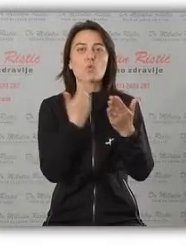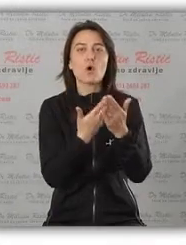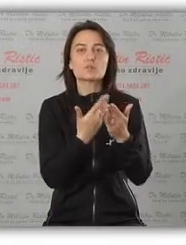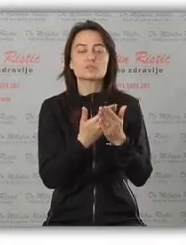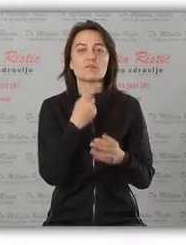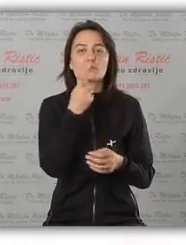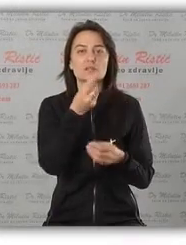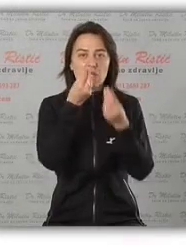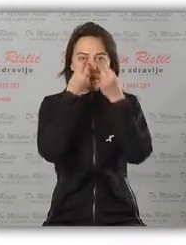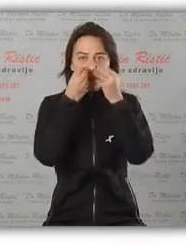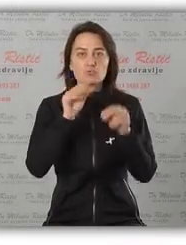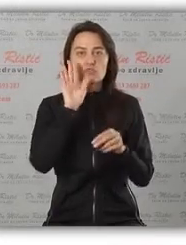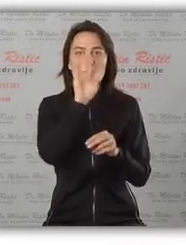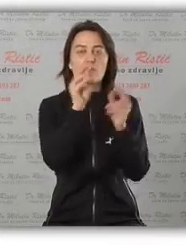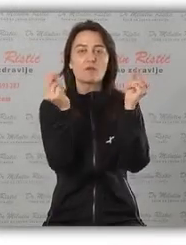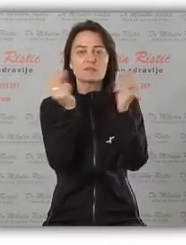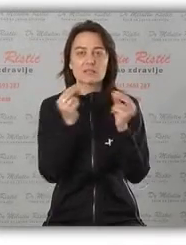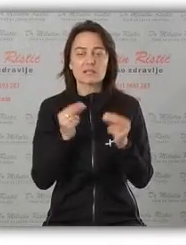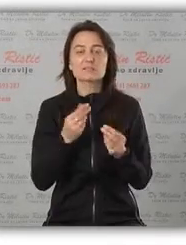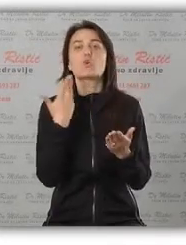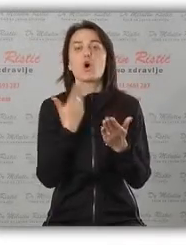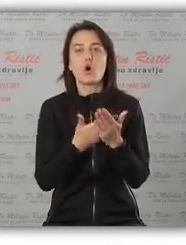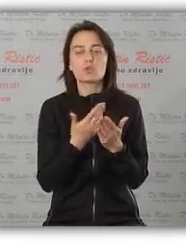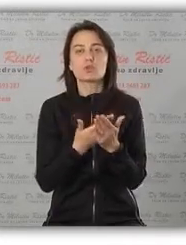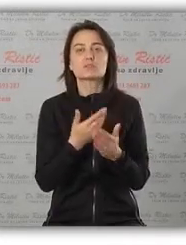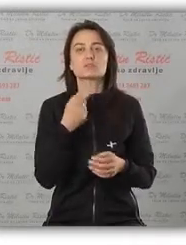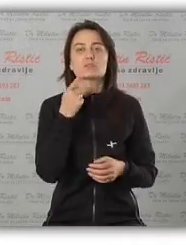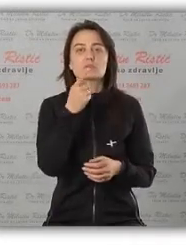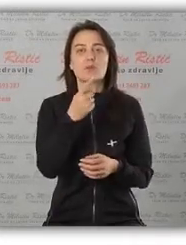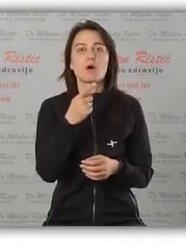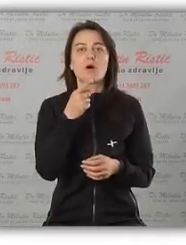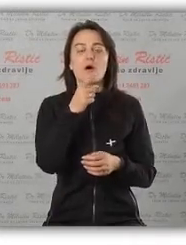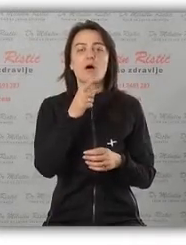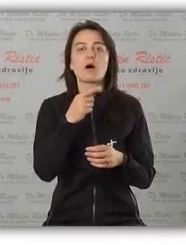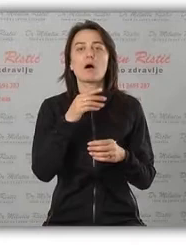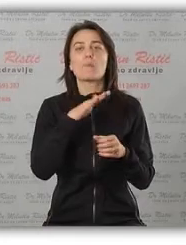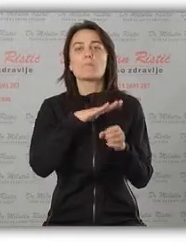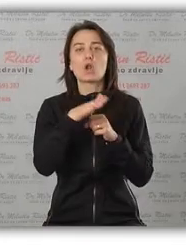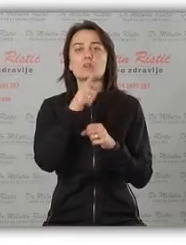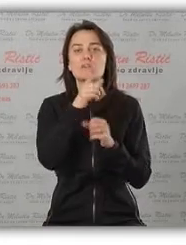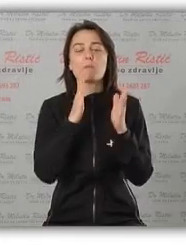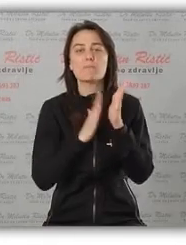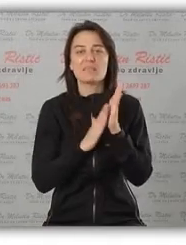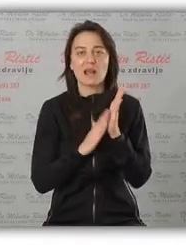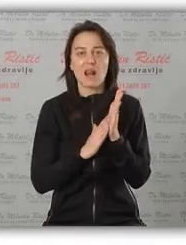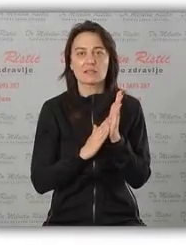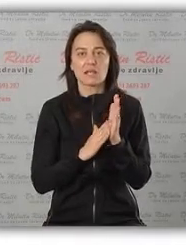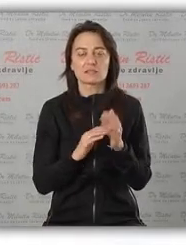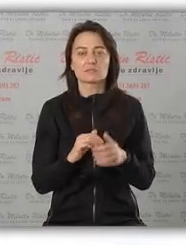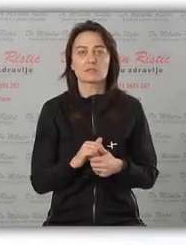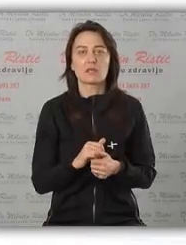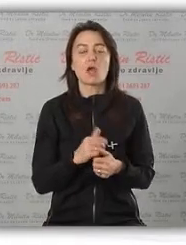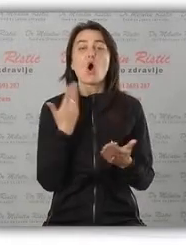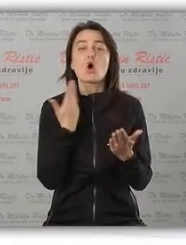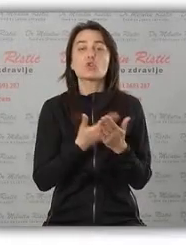remineralizacije gleđi u odnosu na procese narušavanja njihove strukture, odnosno procese